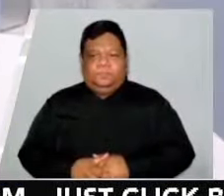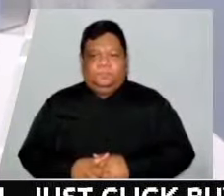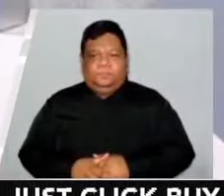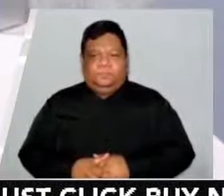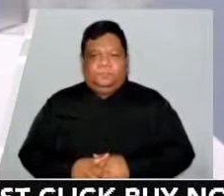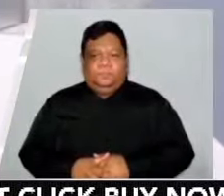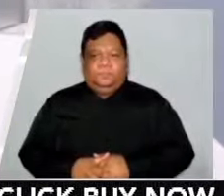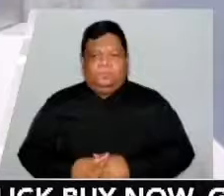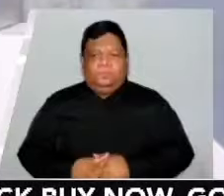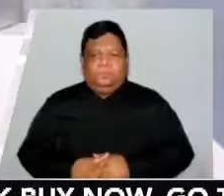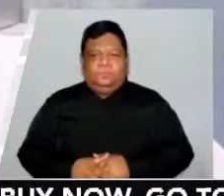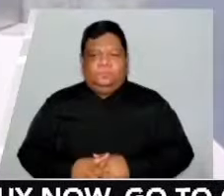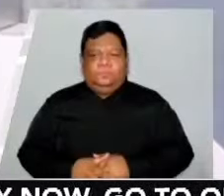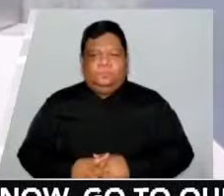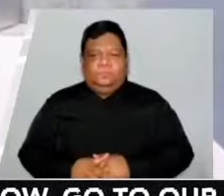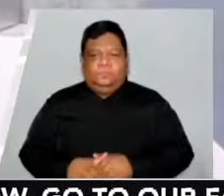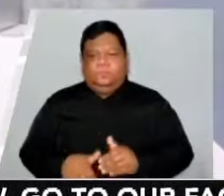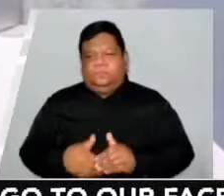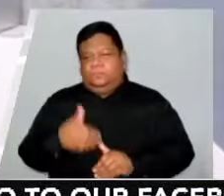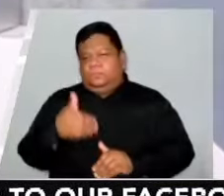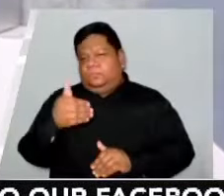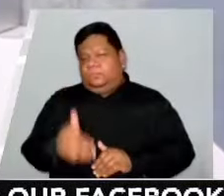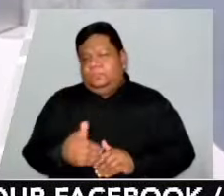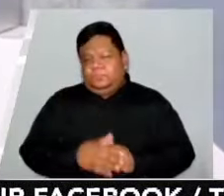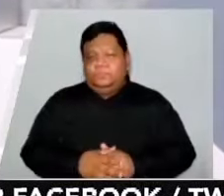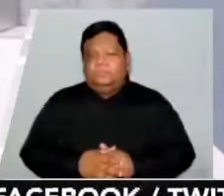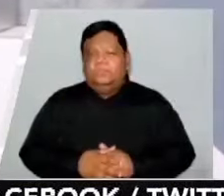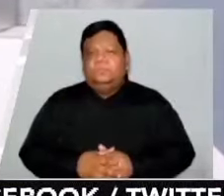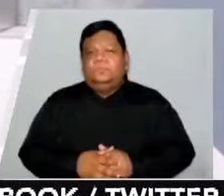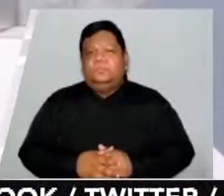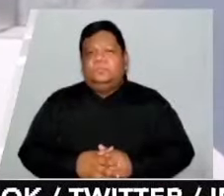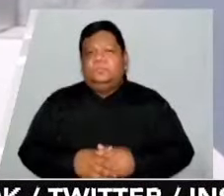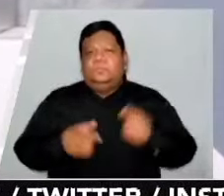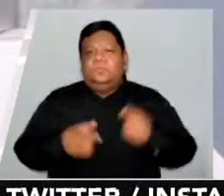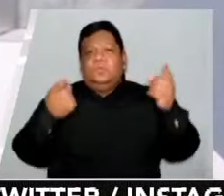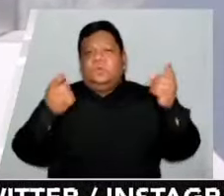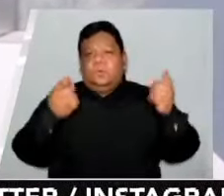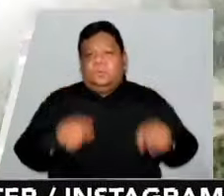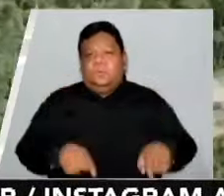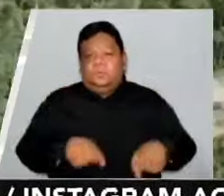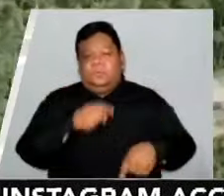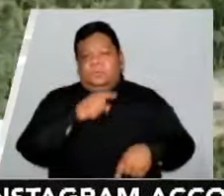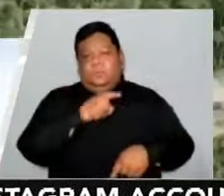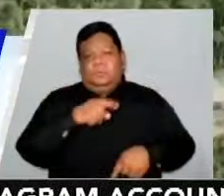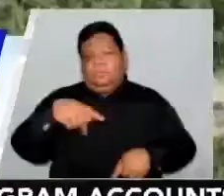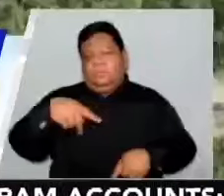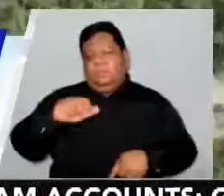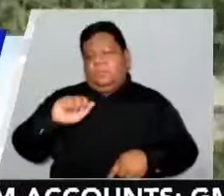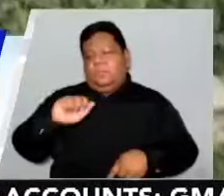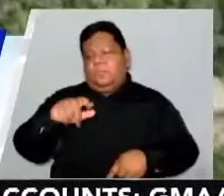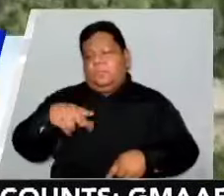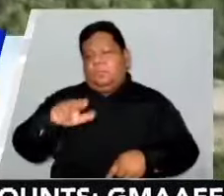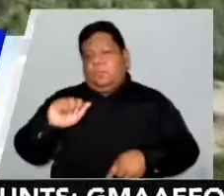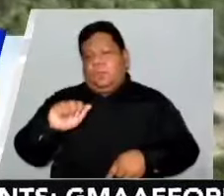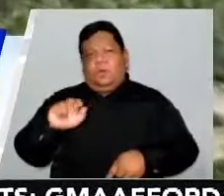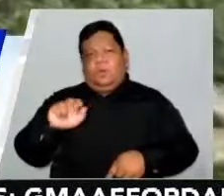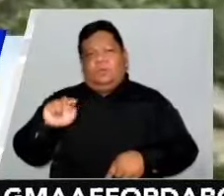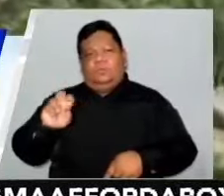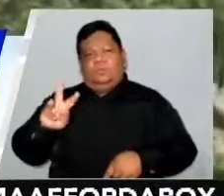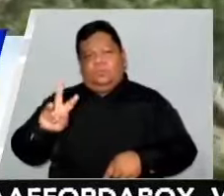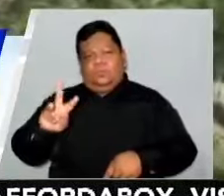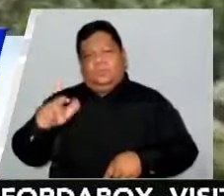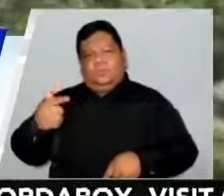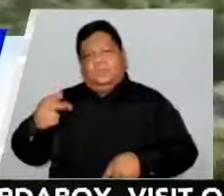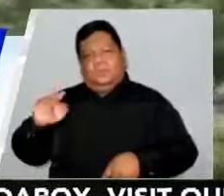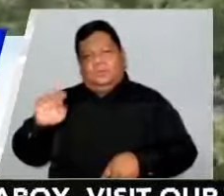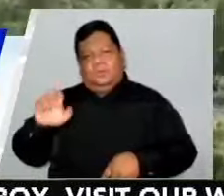Nasa 2,000 ang nalibing ng buhay sa landslide sa Papua New Guinea. Nangyari ang landslide noong Biyernes kung kailan natutulog